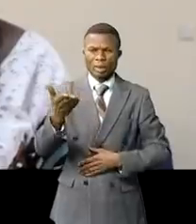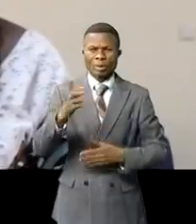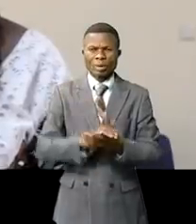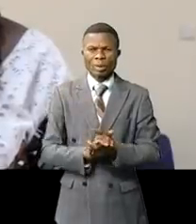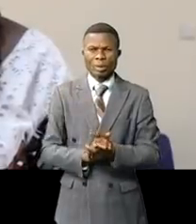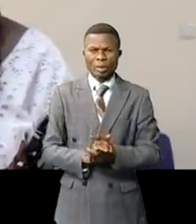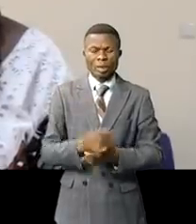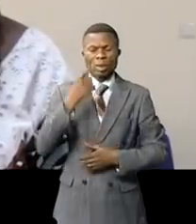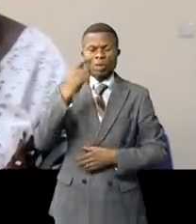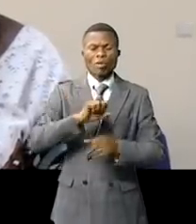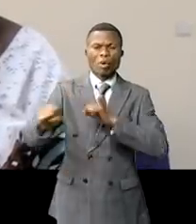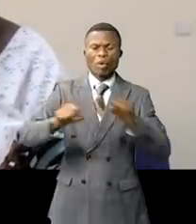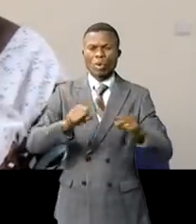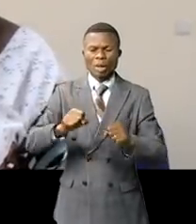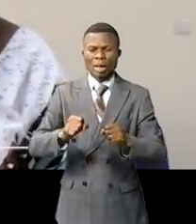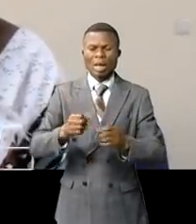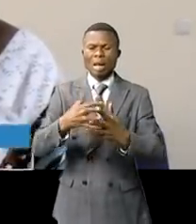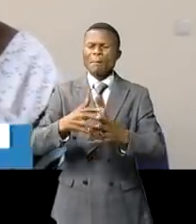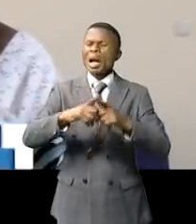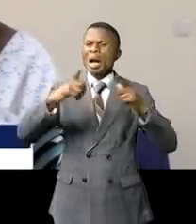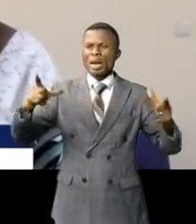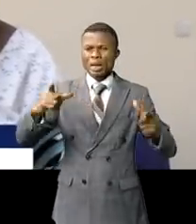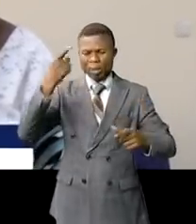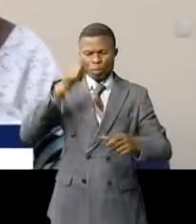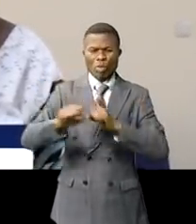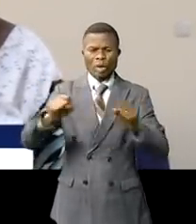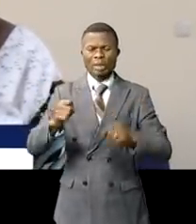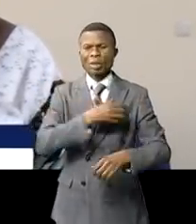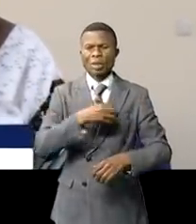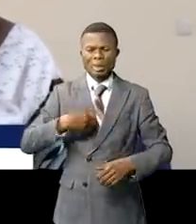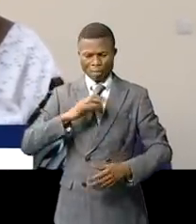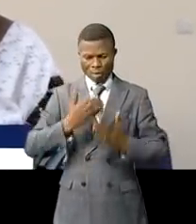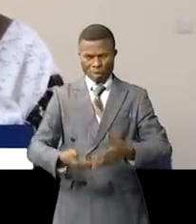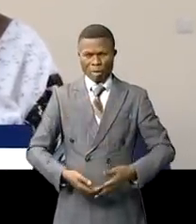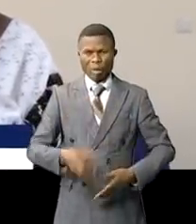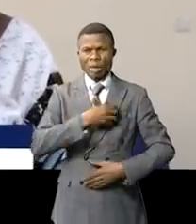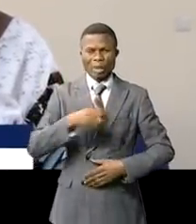toujours vu l'échographie, les gros appareils qu'on utilise pour l'échographie. Et plus nous, les